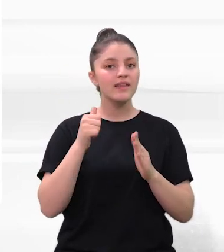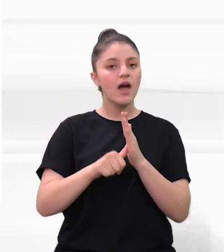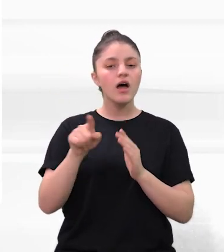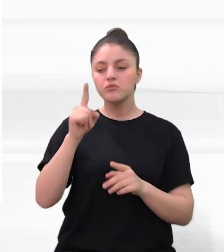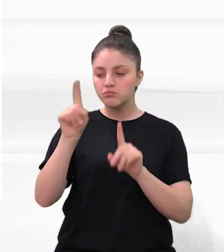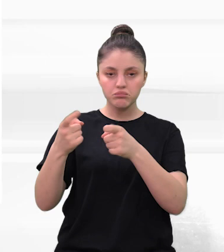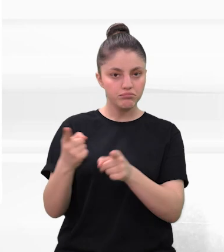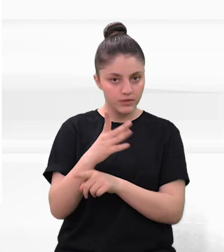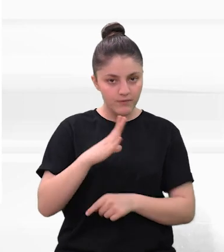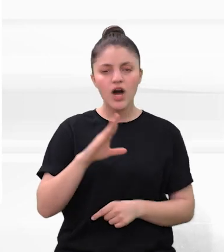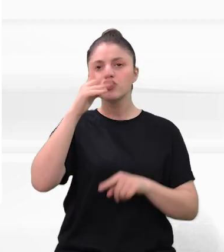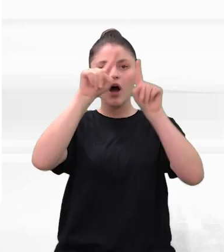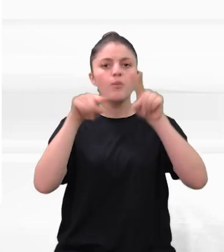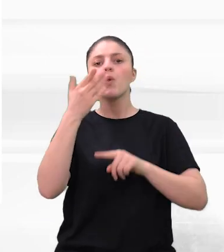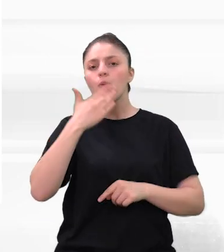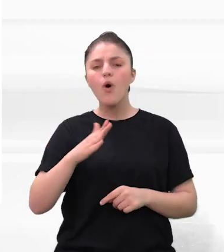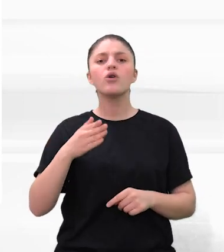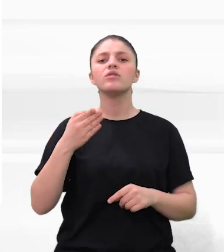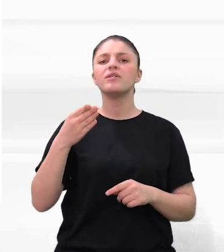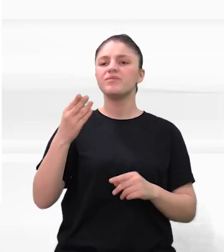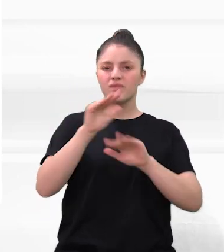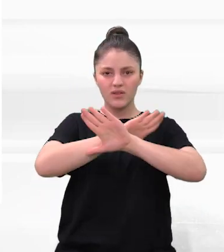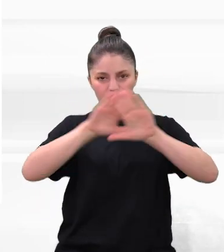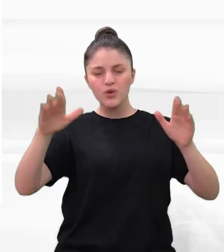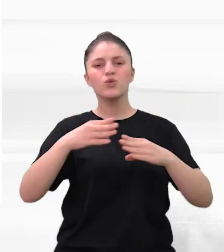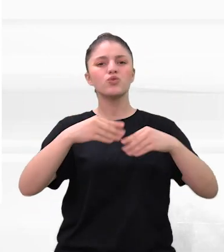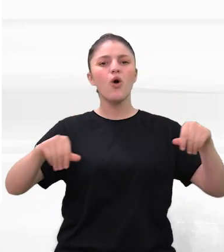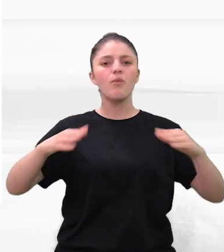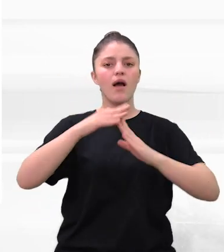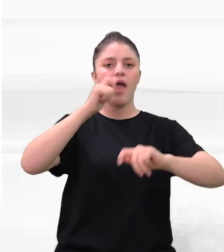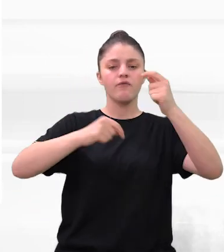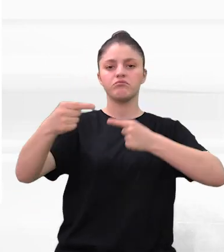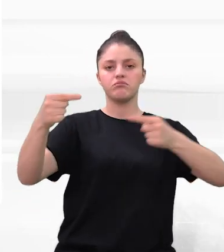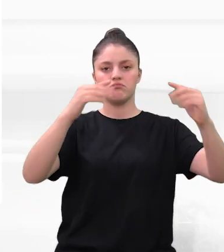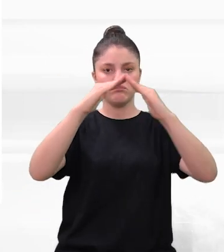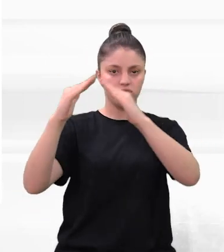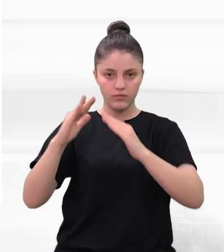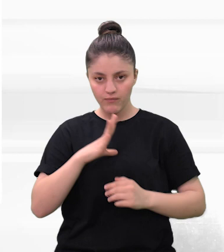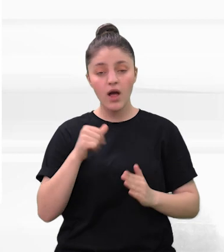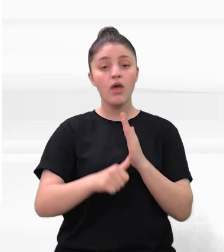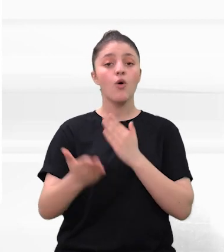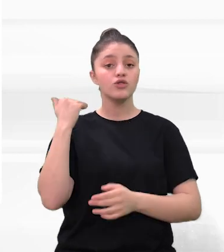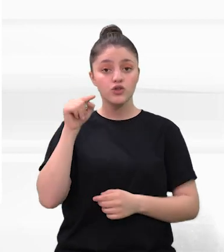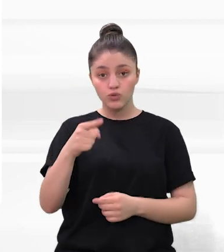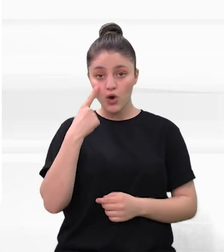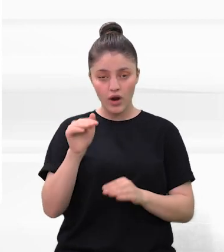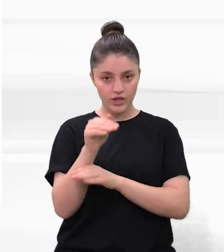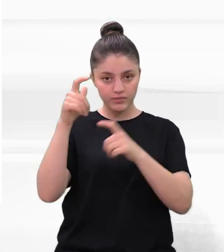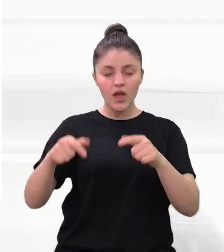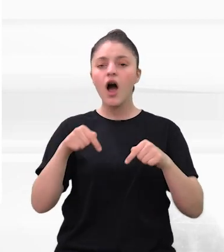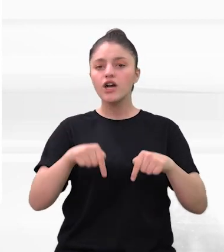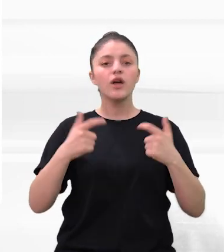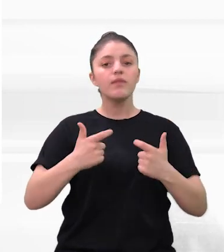rastlanmıştır penceresiz ve girişleri Çakmak olan kerpiç evler evler bulunmaktadır tarih öncesi döneme ait yerleşim